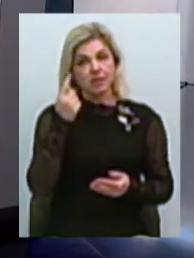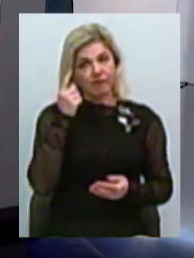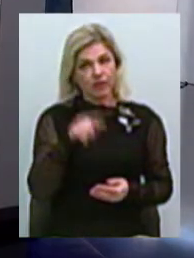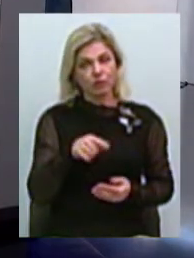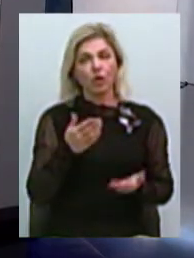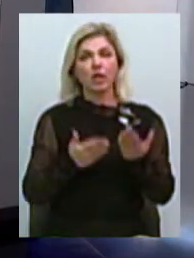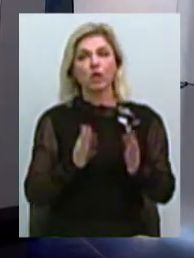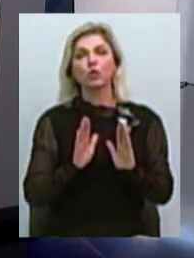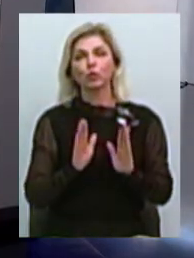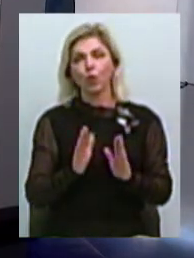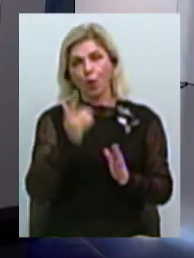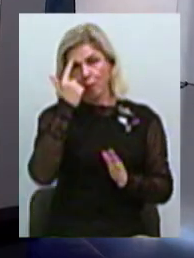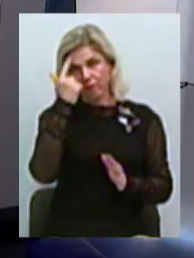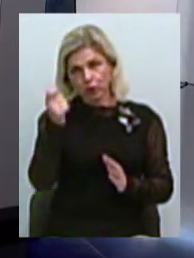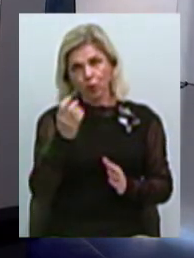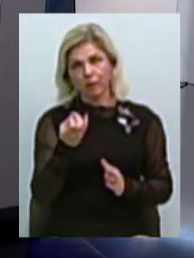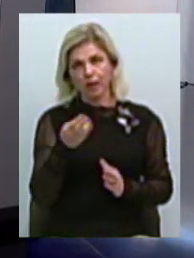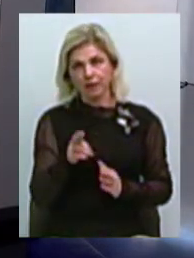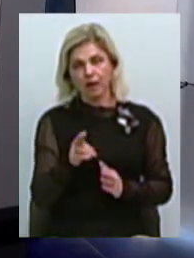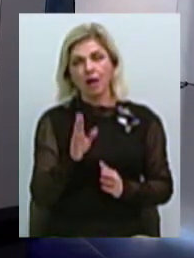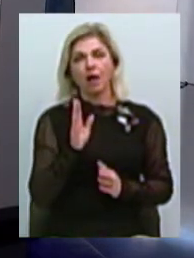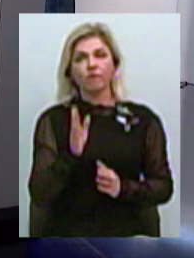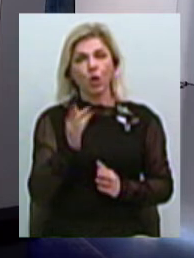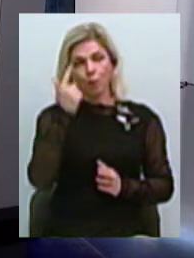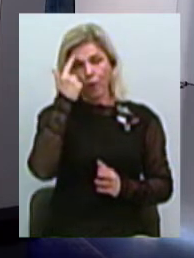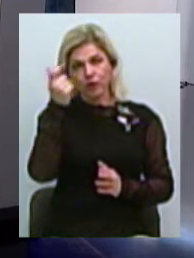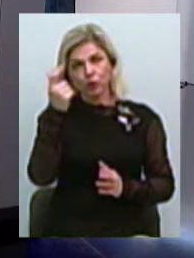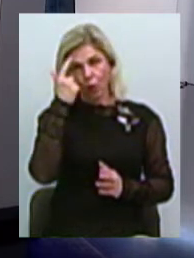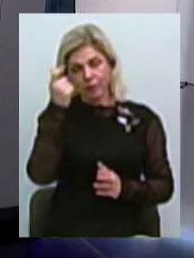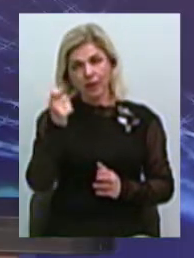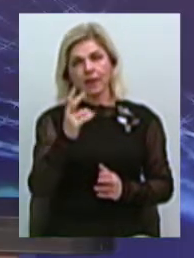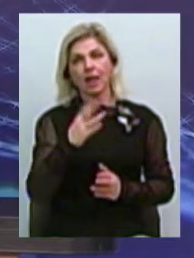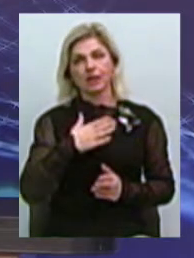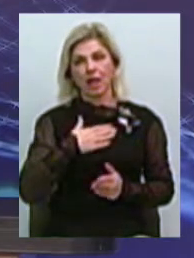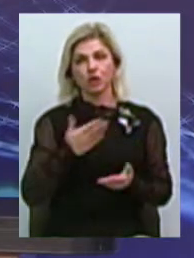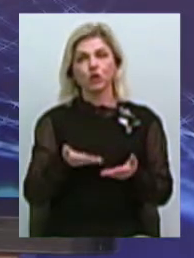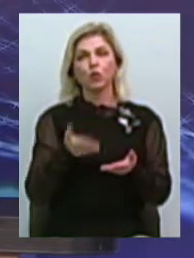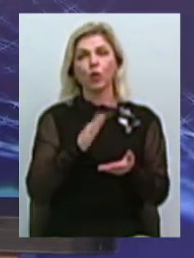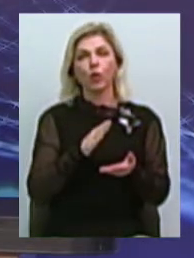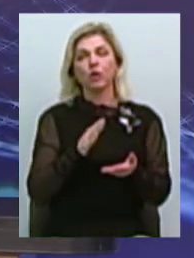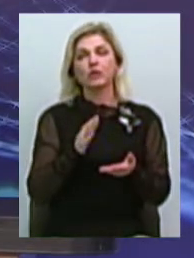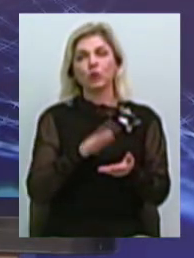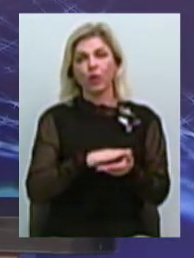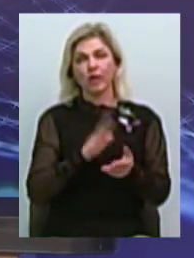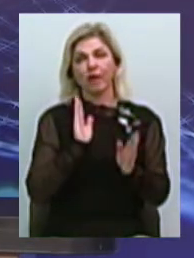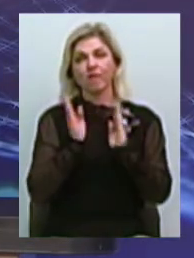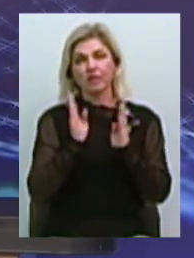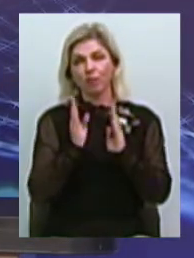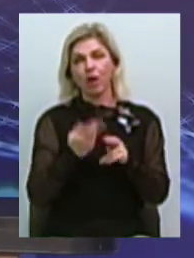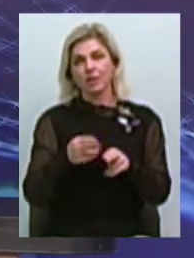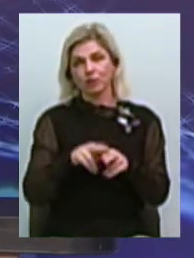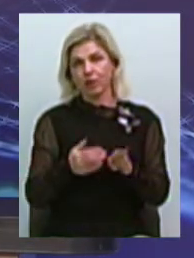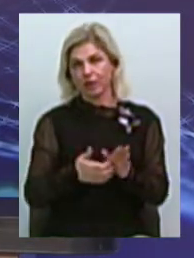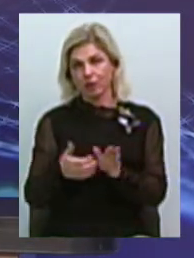це лише повідомлення, ну скажімо, у повідомленні, у розділі повідомлення на нашій сторінці у Фейсбуці цього недостатньо. Ми